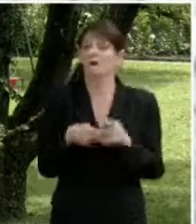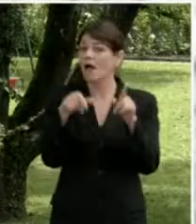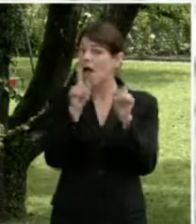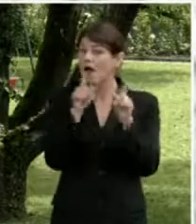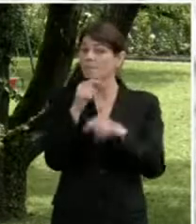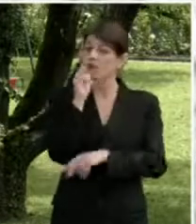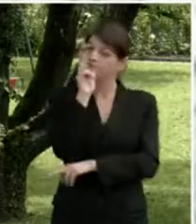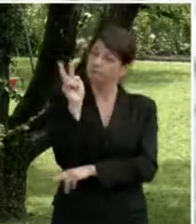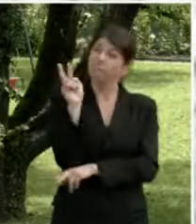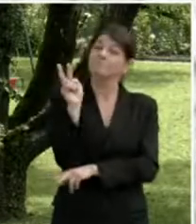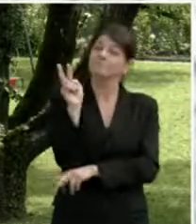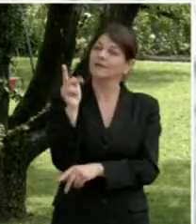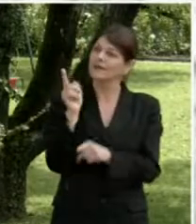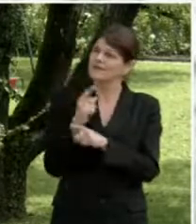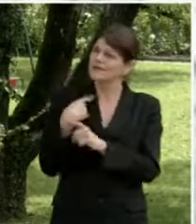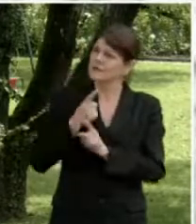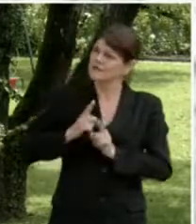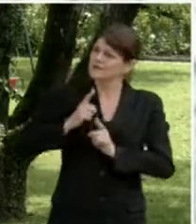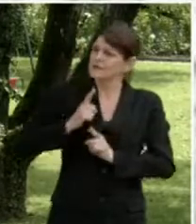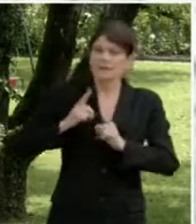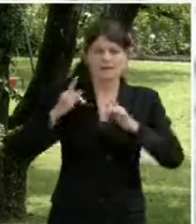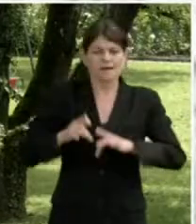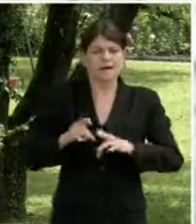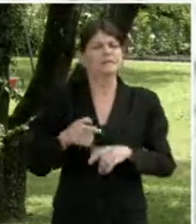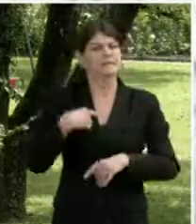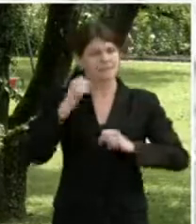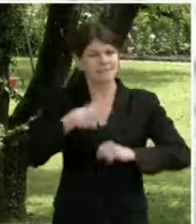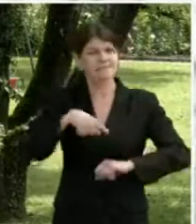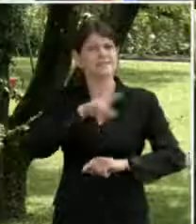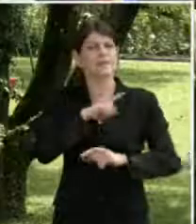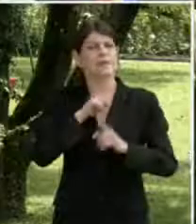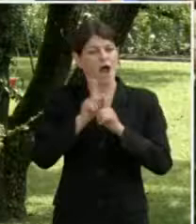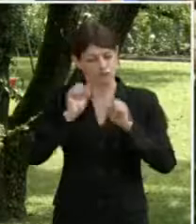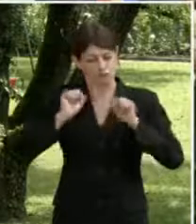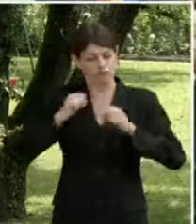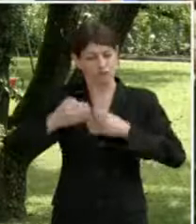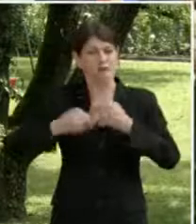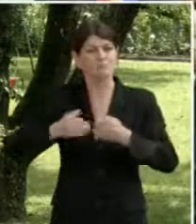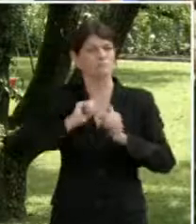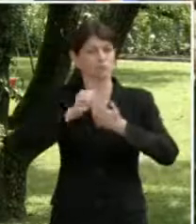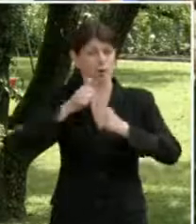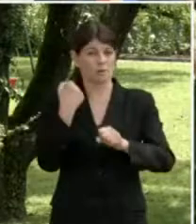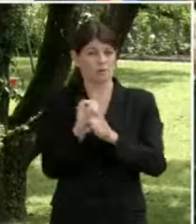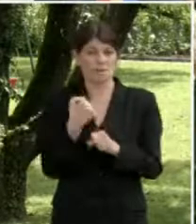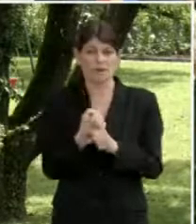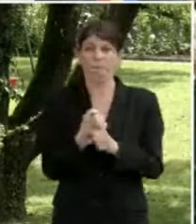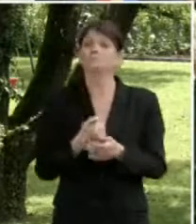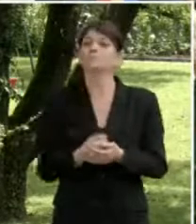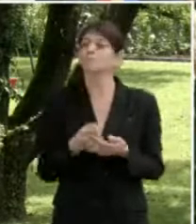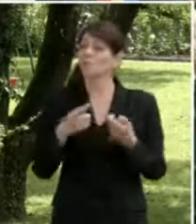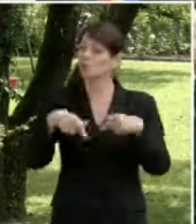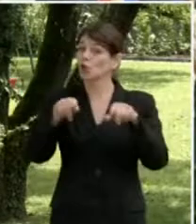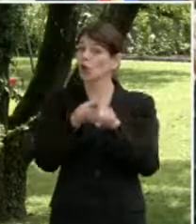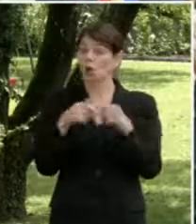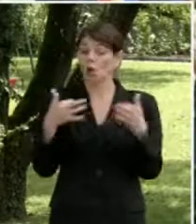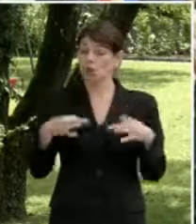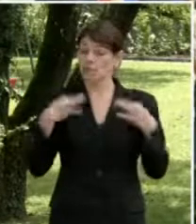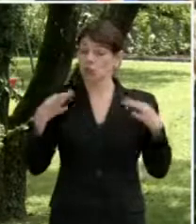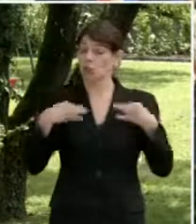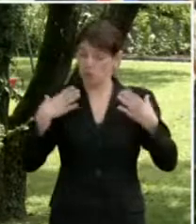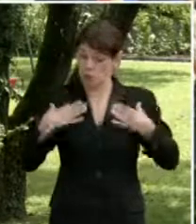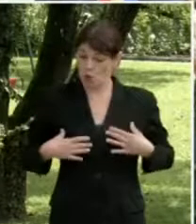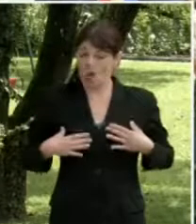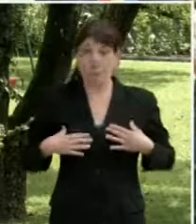es kann uns Antrieb sein, selbst einer regelmäßigen sportlichen Betätigung nachzugehen und zu einem gesunden